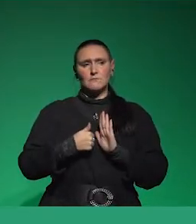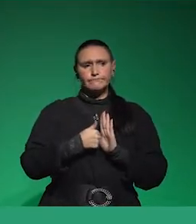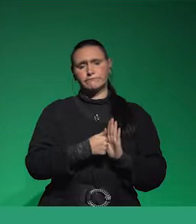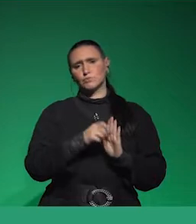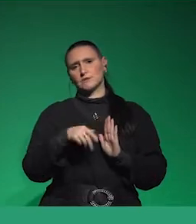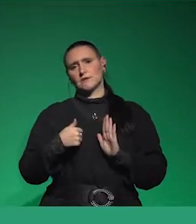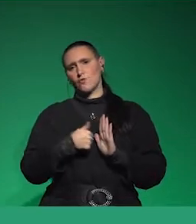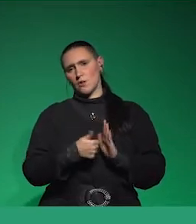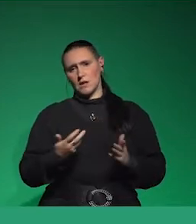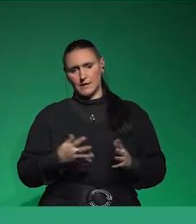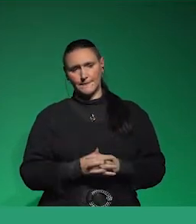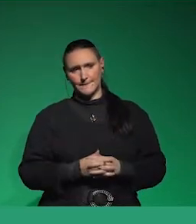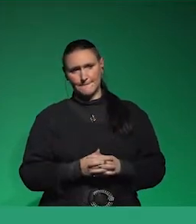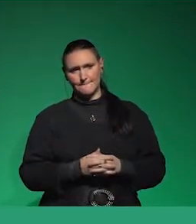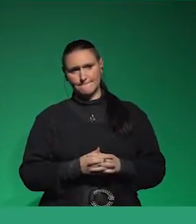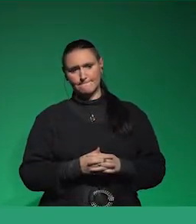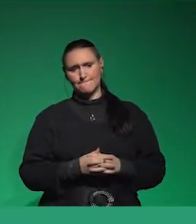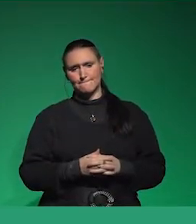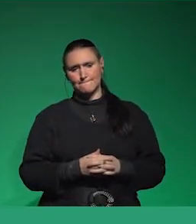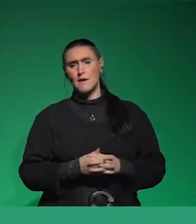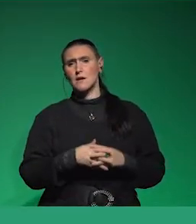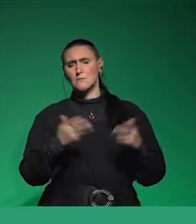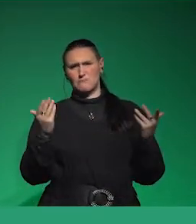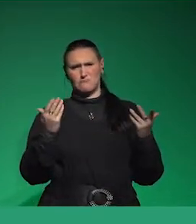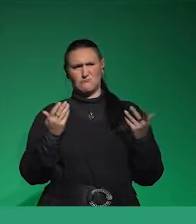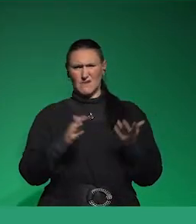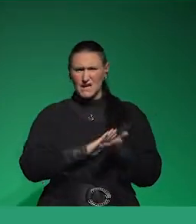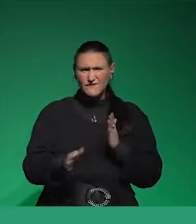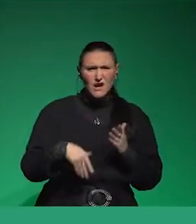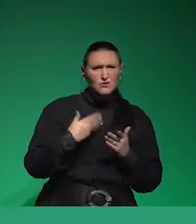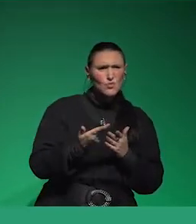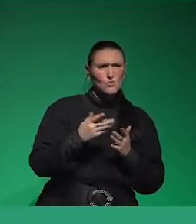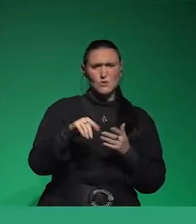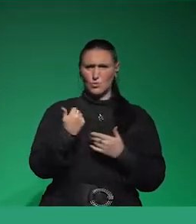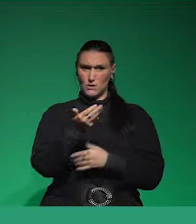heißt, wir sammeln jetzt nicht irgendwo Waldbaumsamen ein,